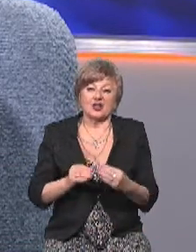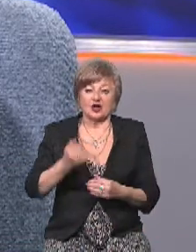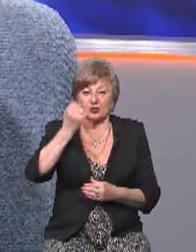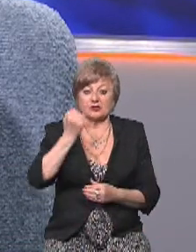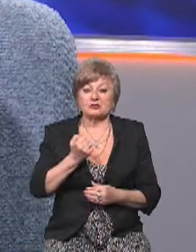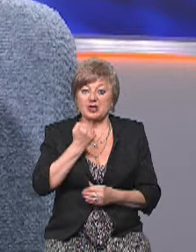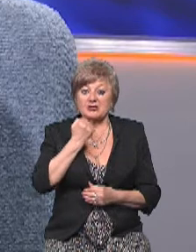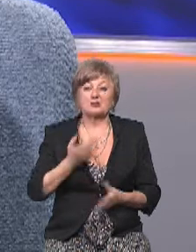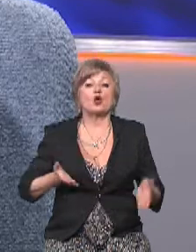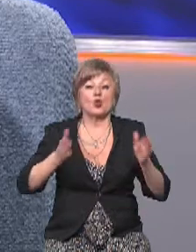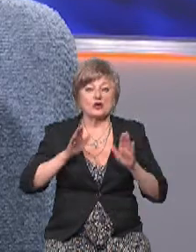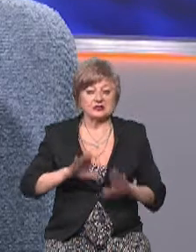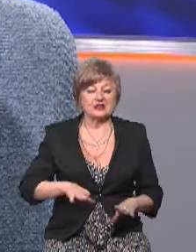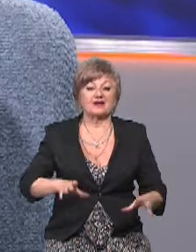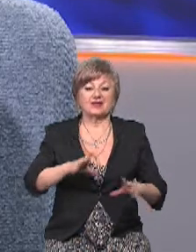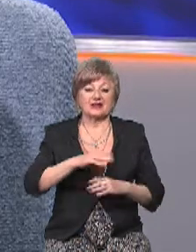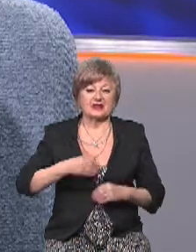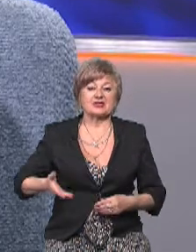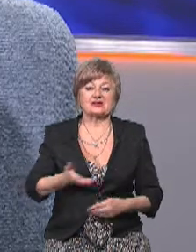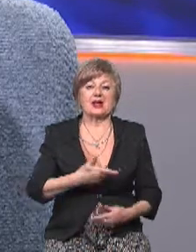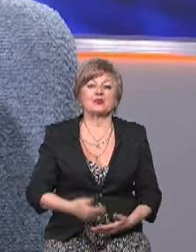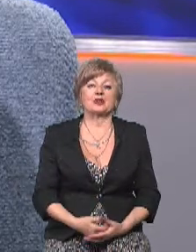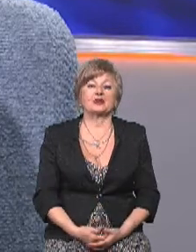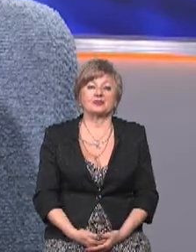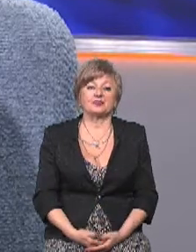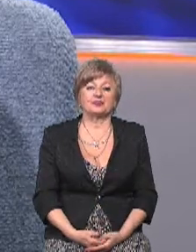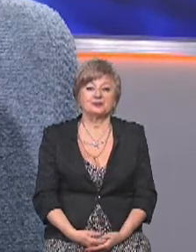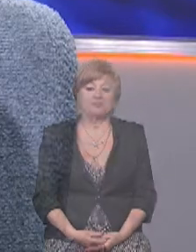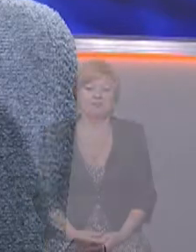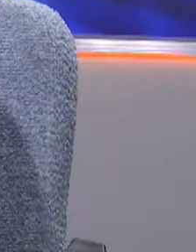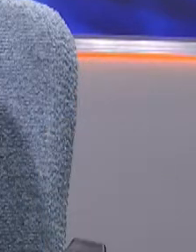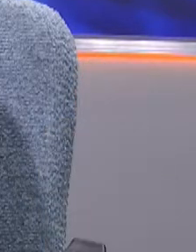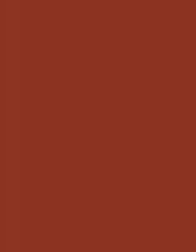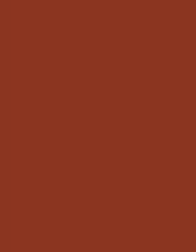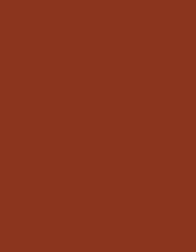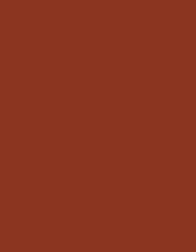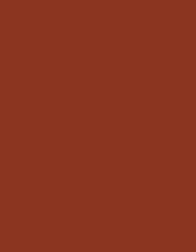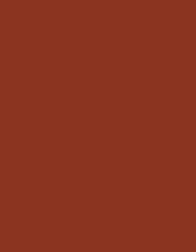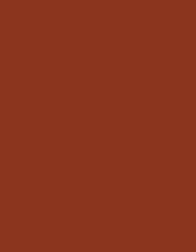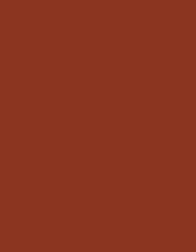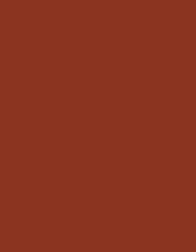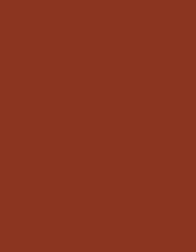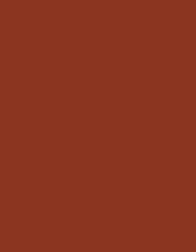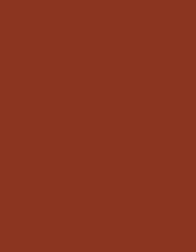нашим глядачам, що залишаєтеся і Суспільним. На все добре. До побачення. До зустрічі.